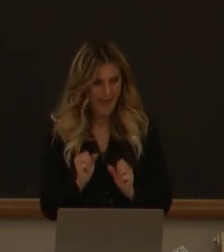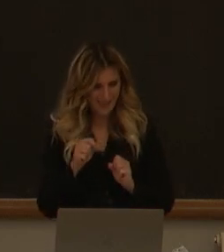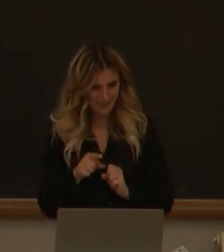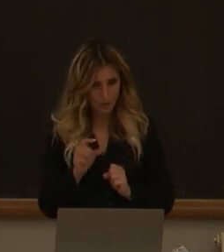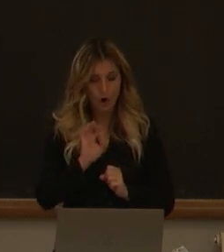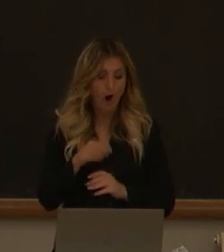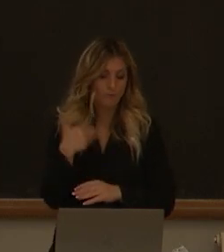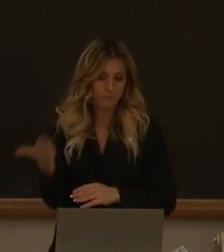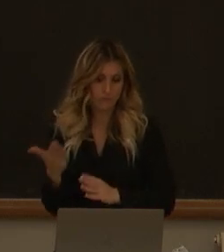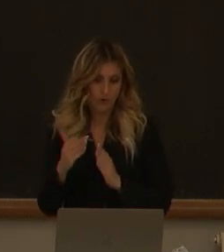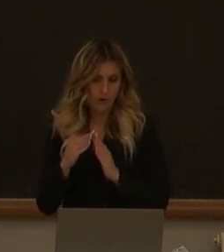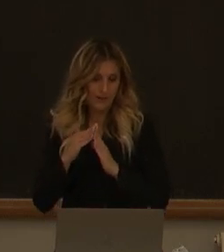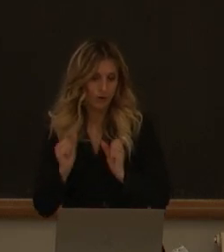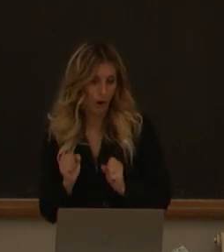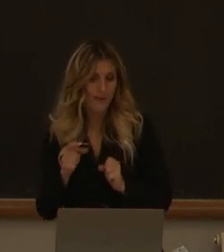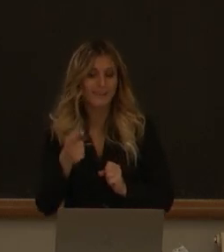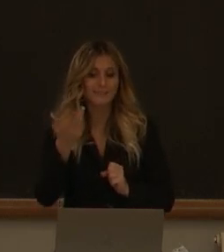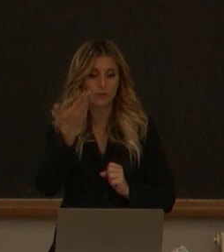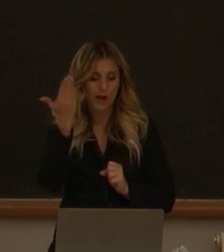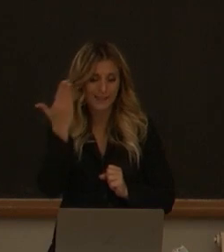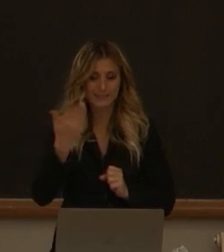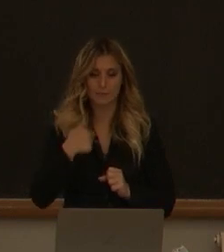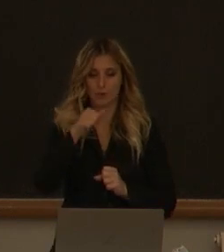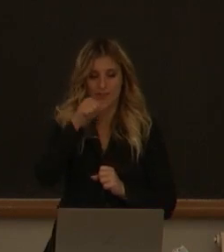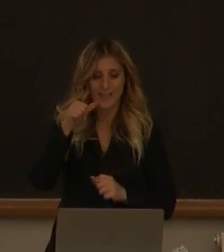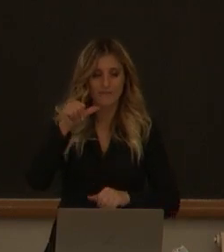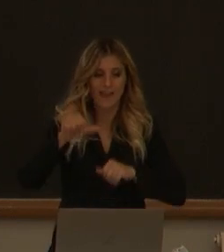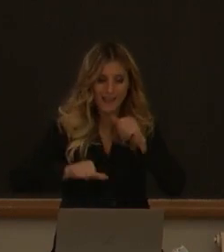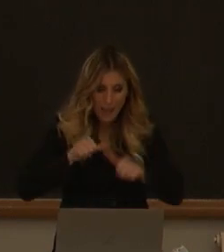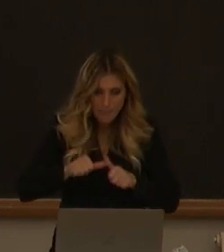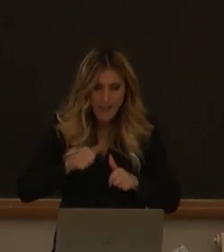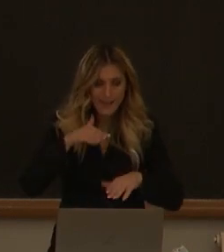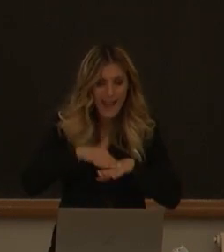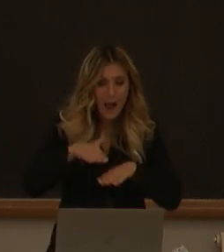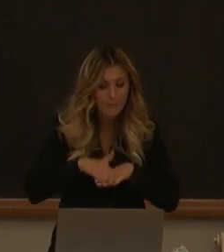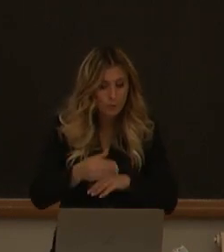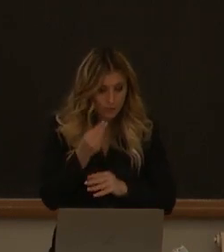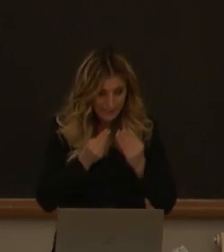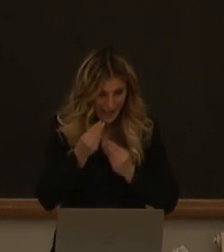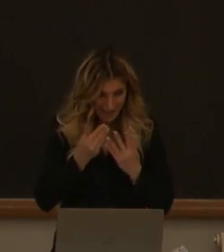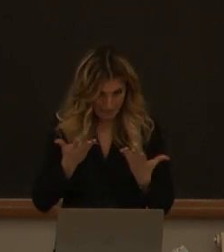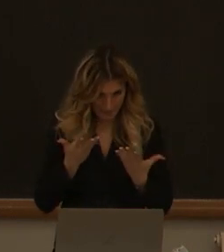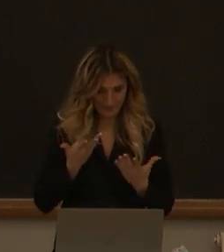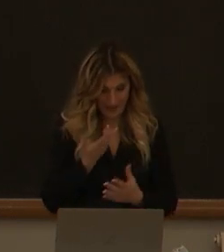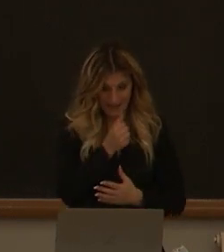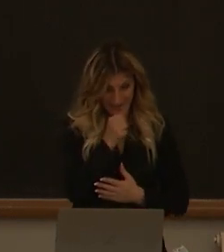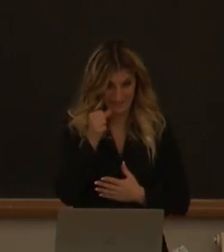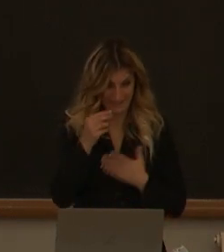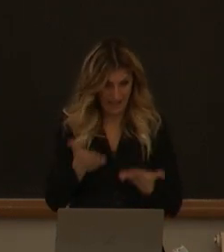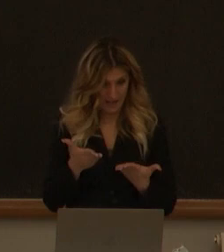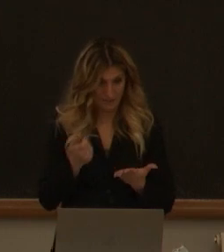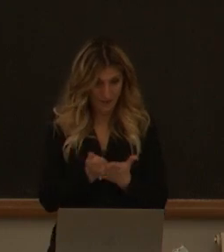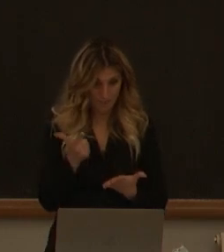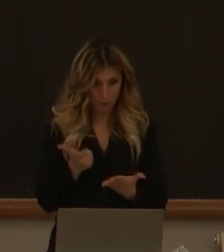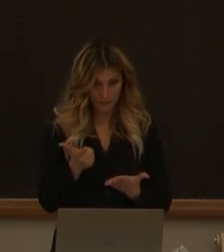extradomestico, cioè da un lato ovviamente cambiare le cosiddette abitudini alimentari per una migliore economia domestica,